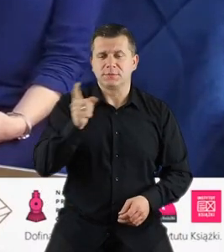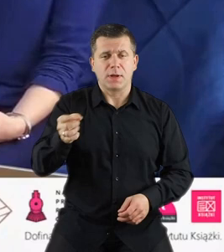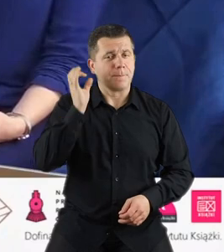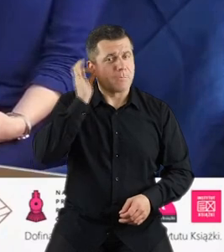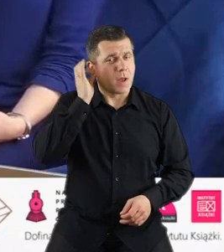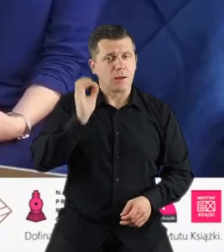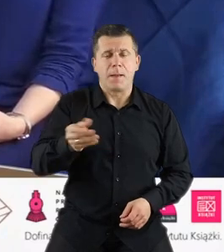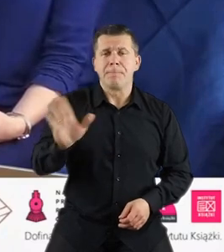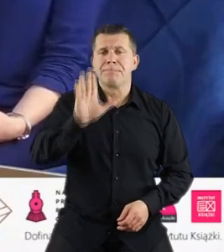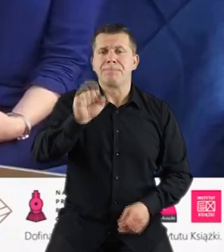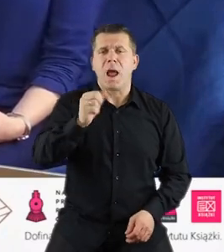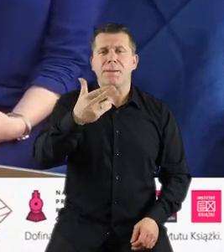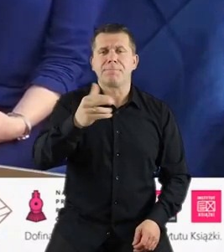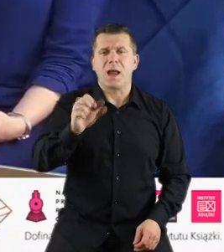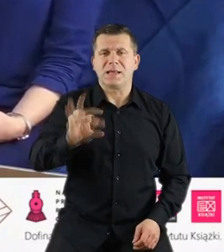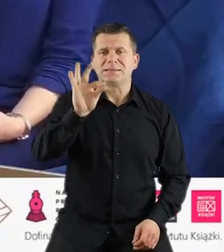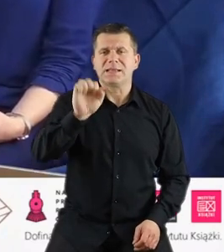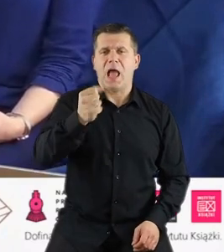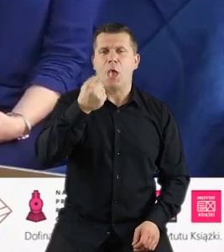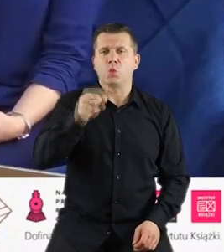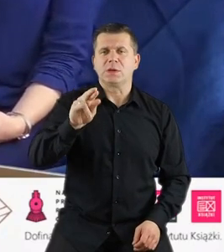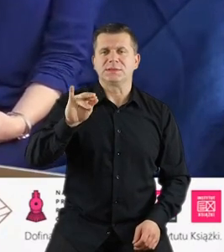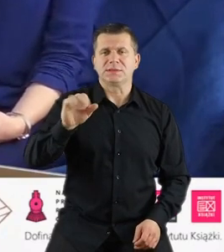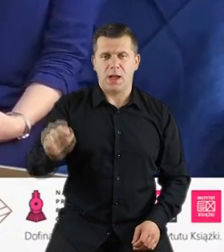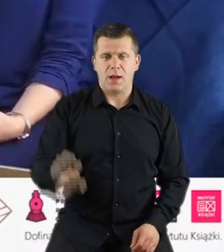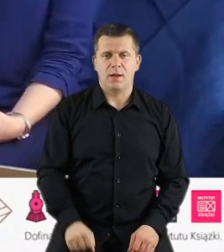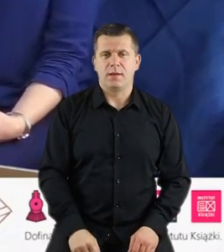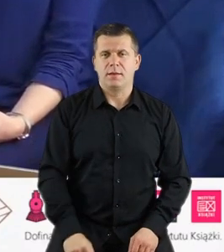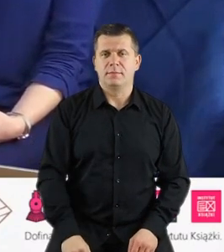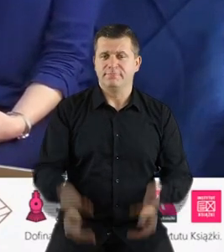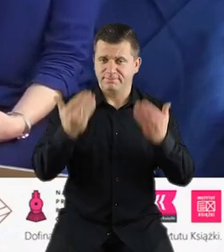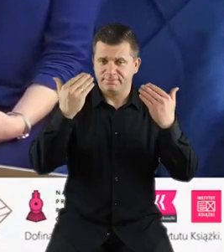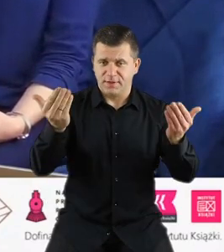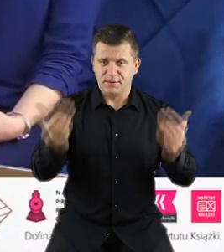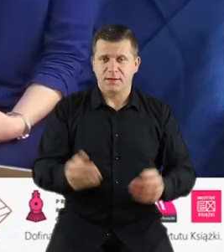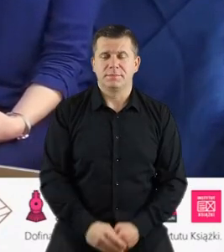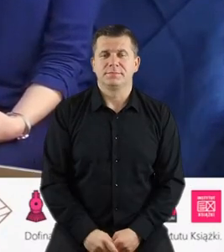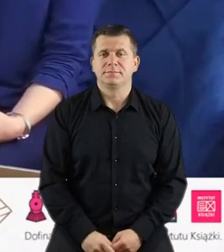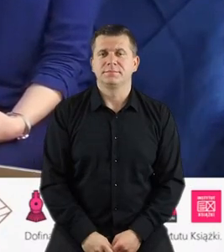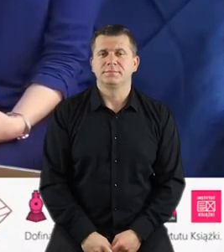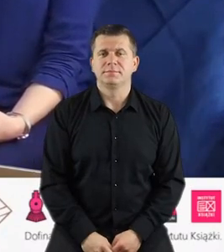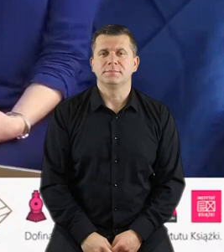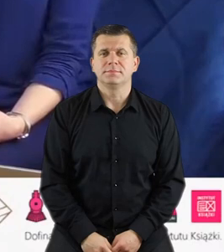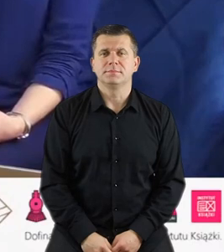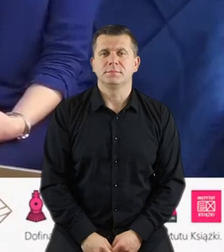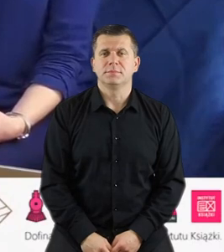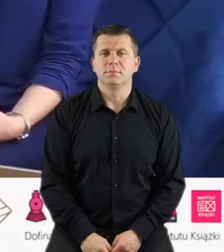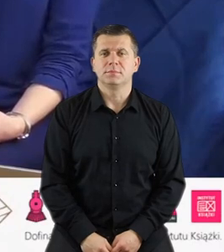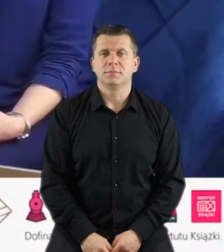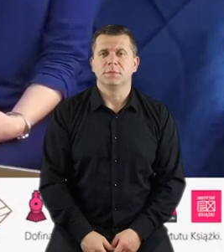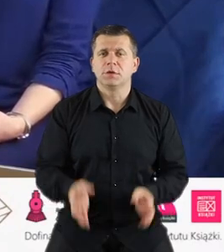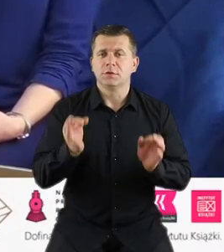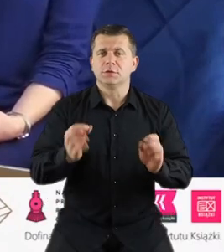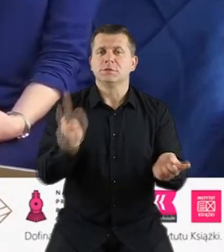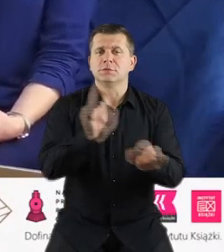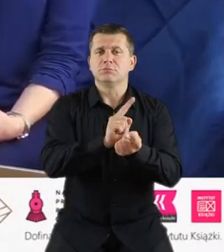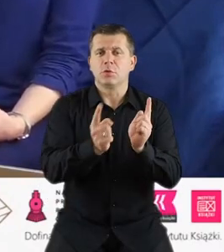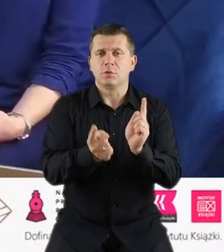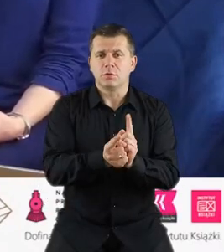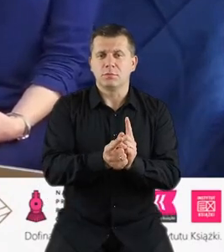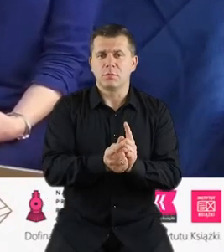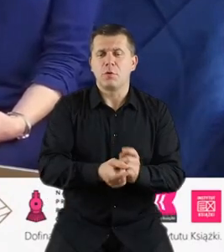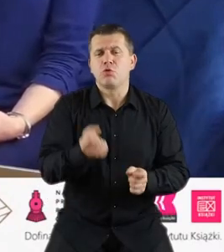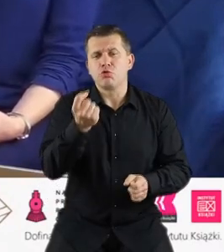pani Barbara Sadurska. Witam Dzień panią. Dobry. Zaczęliśmy niestety nasze spotkanie